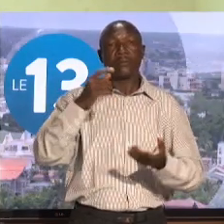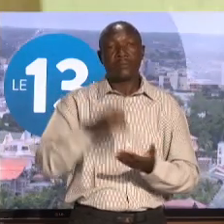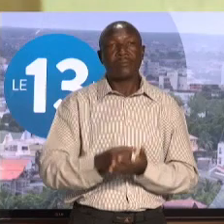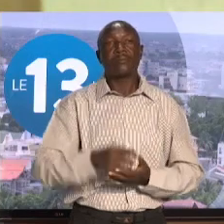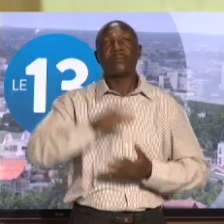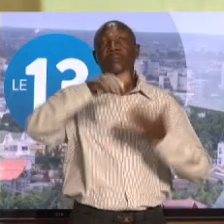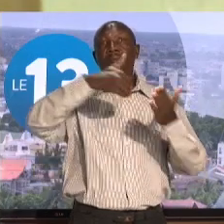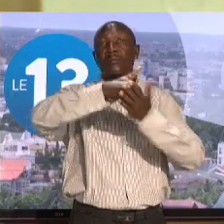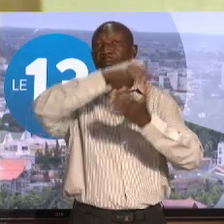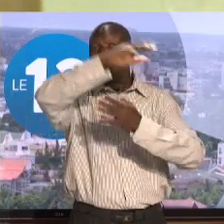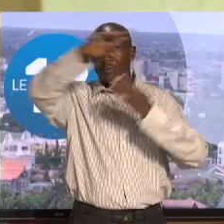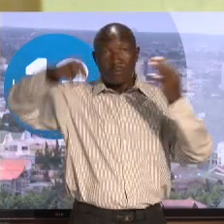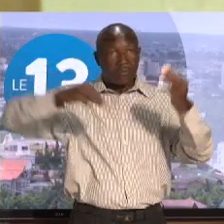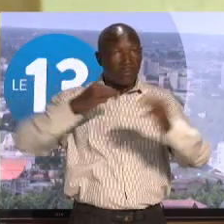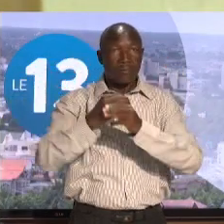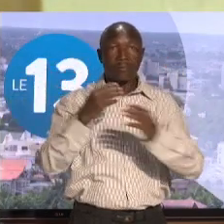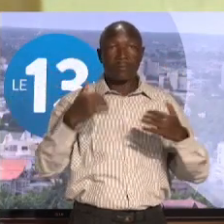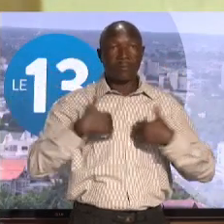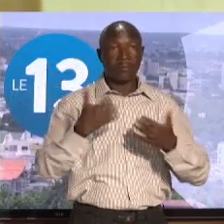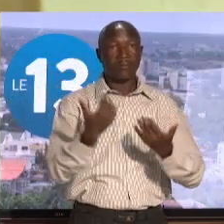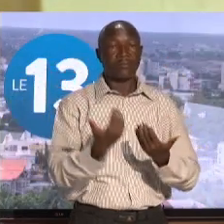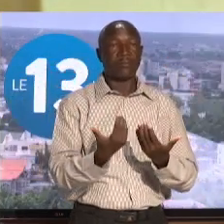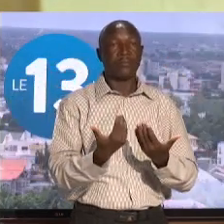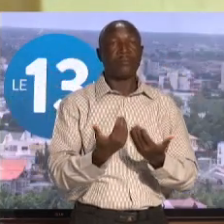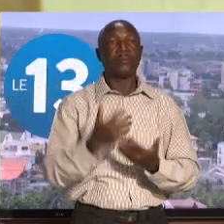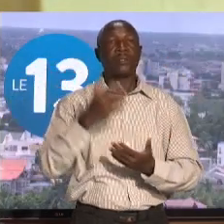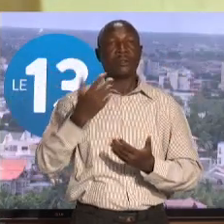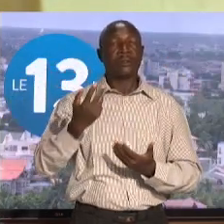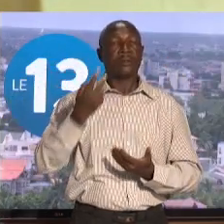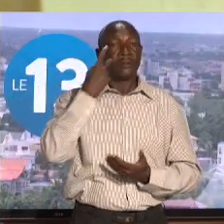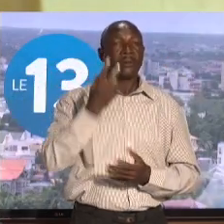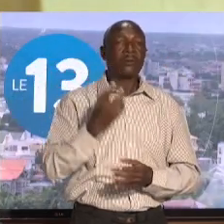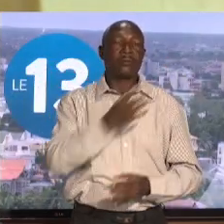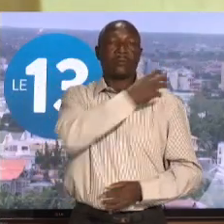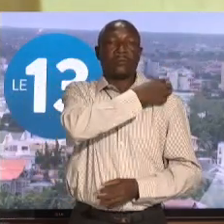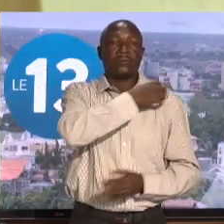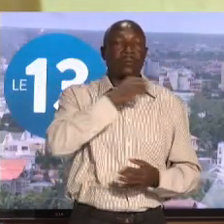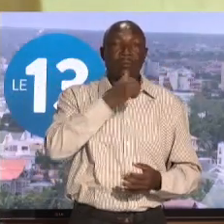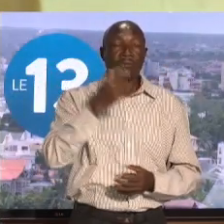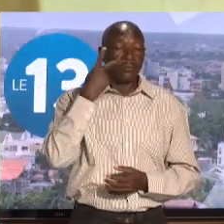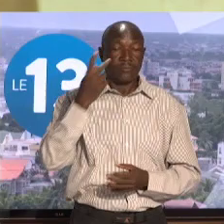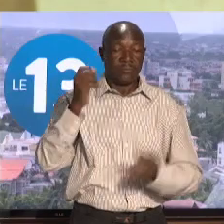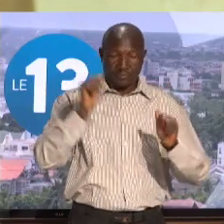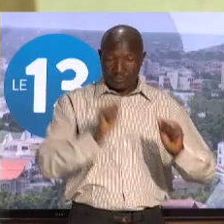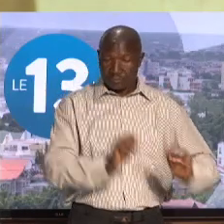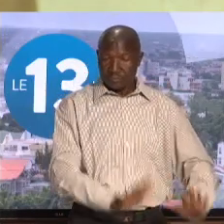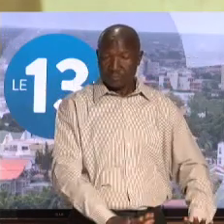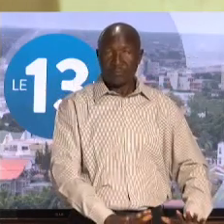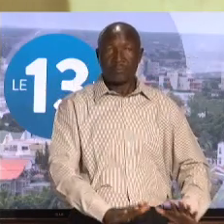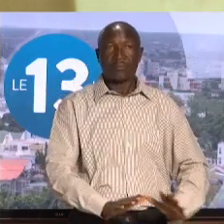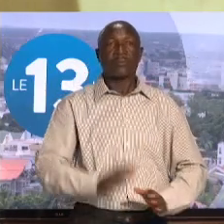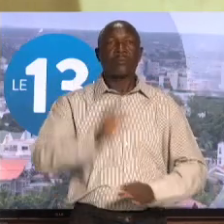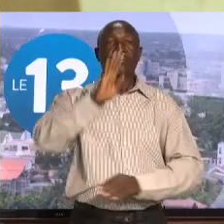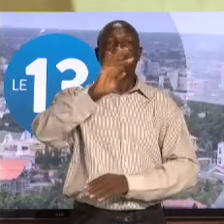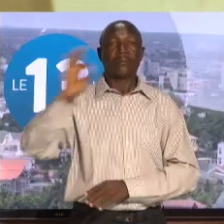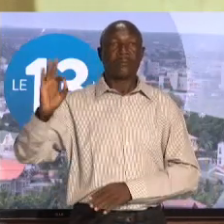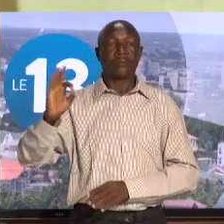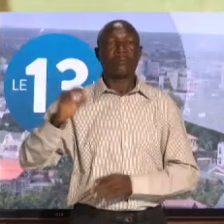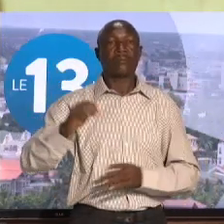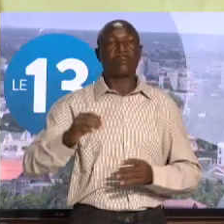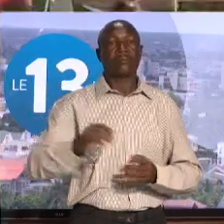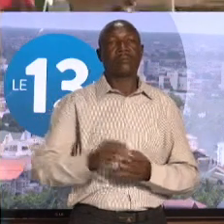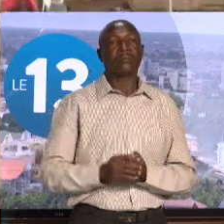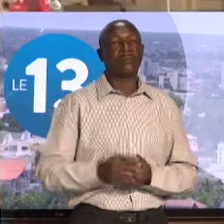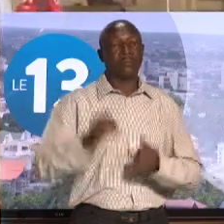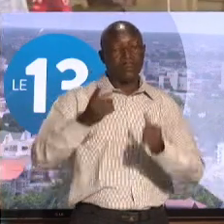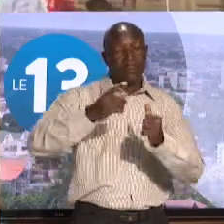monde. À un moment donné, la bourgeoisie n'avait pas d'autre choix que de céder. Au Burkina Faso, selon M. Kiatga, l'historique du 1er